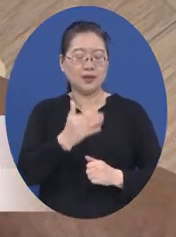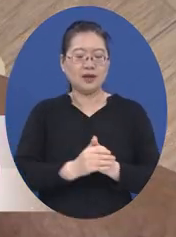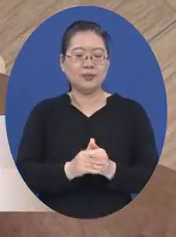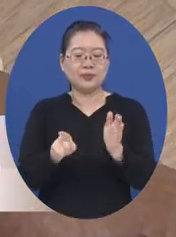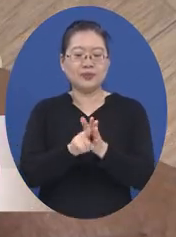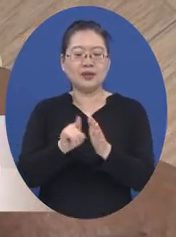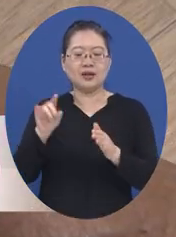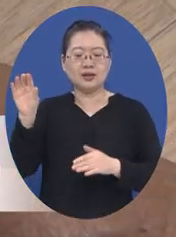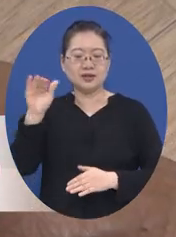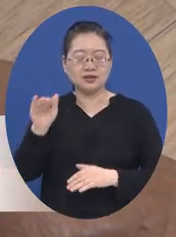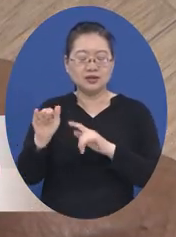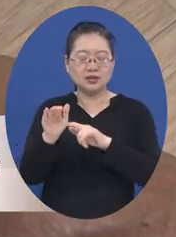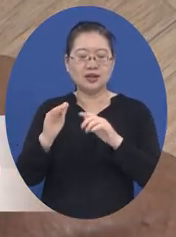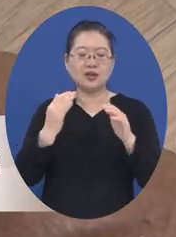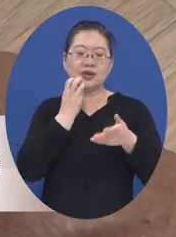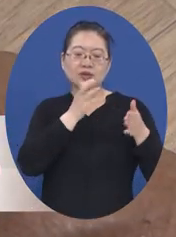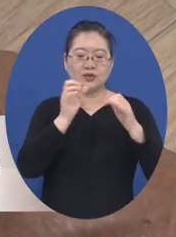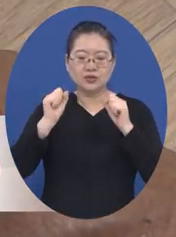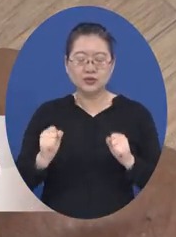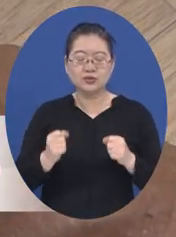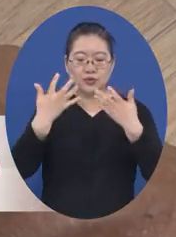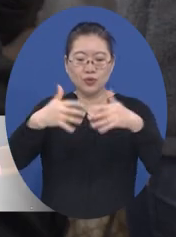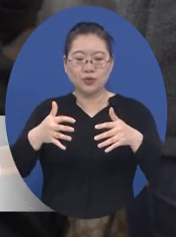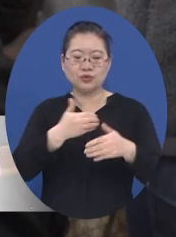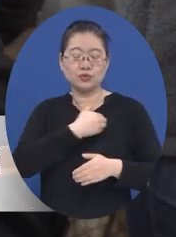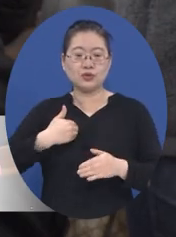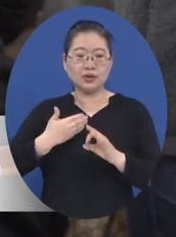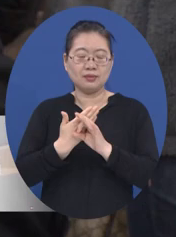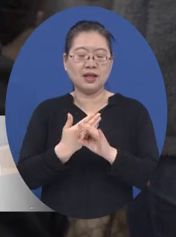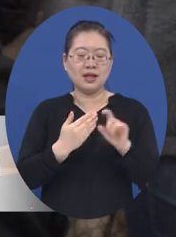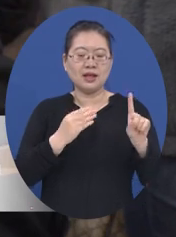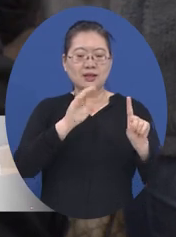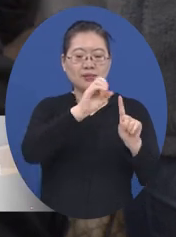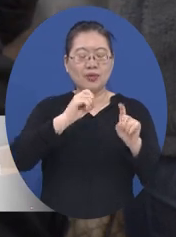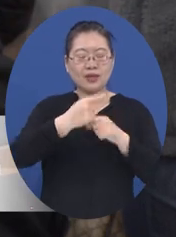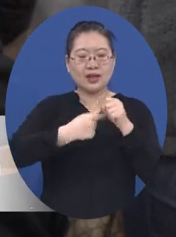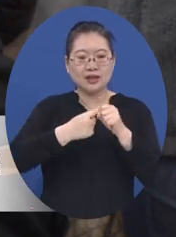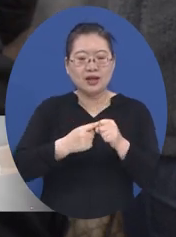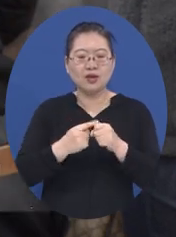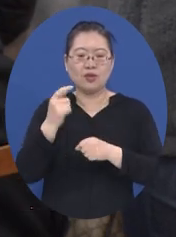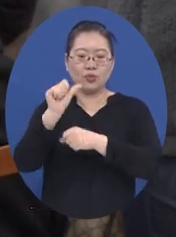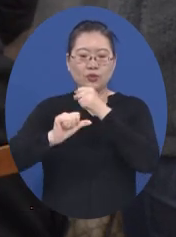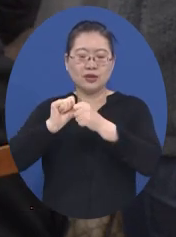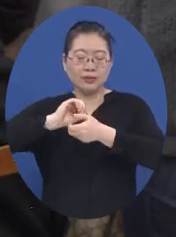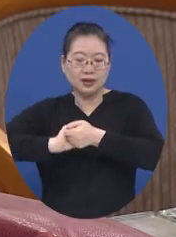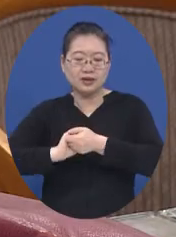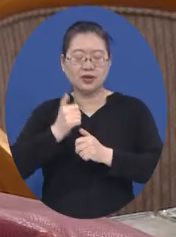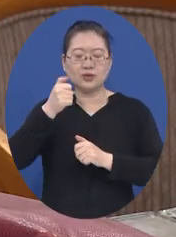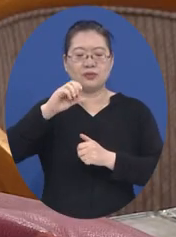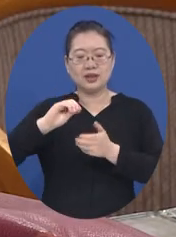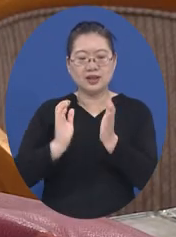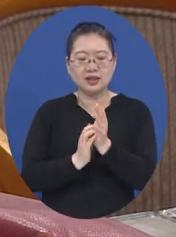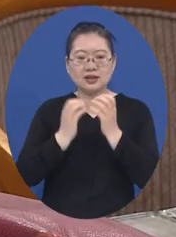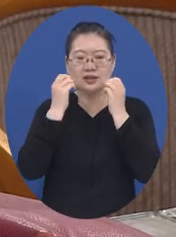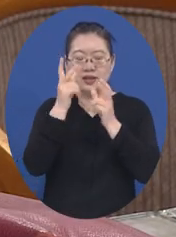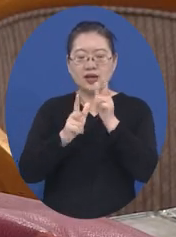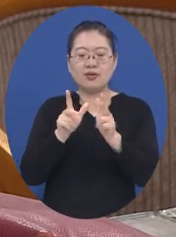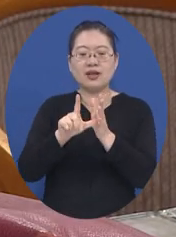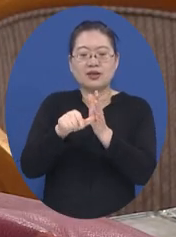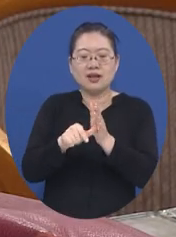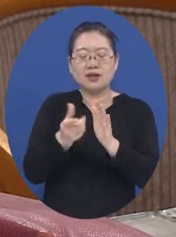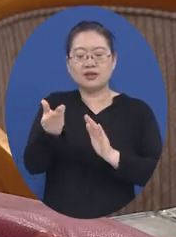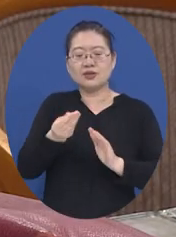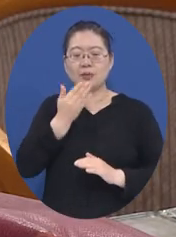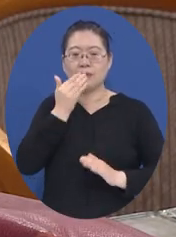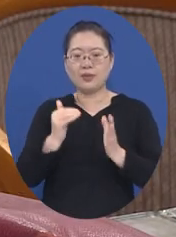신용 된 것과 경기도 거주 조건만 충족하면 연 1% 이자 5년 만기로 50만원까지 심사 없이 대출이